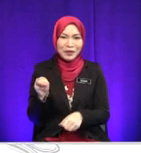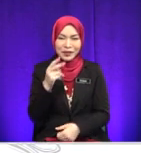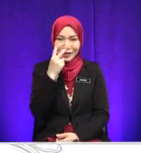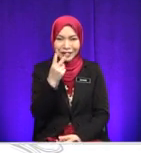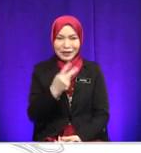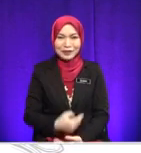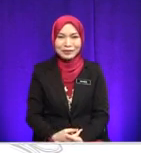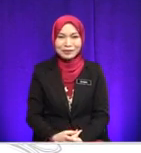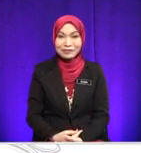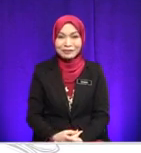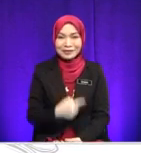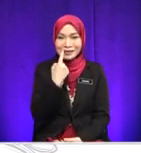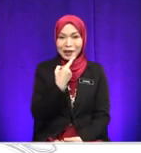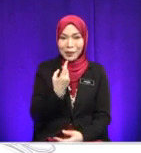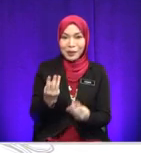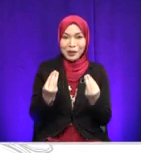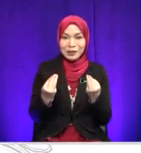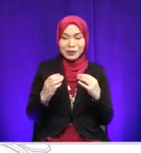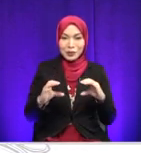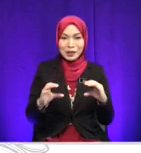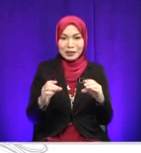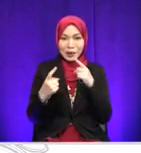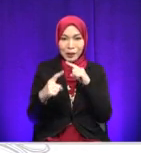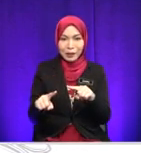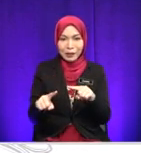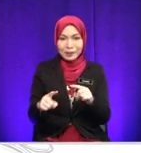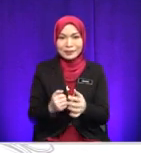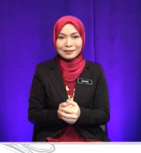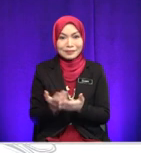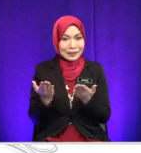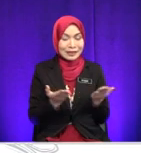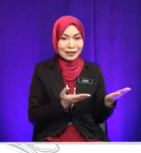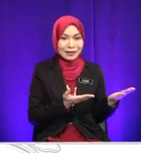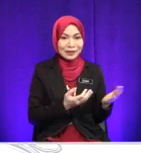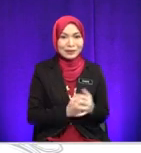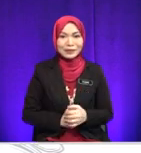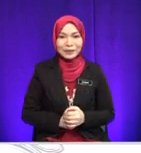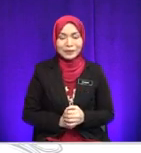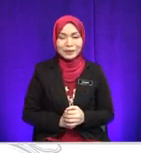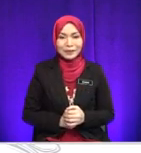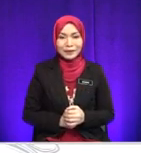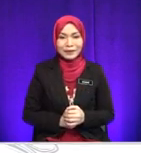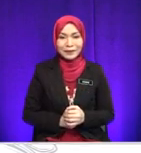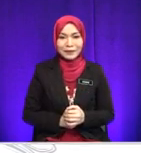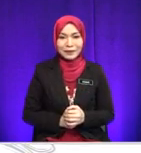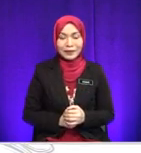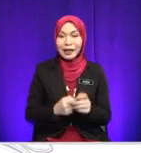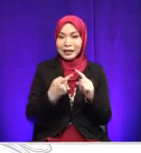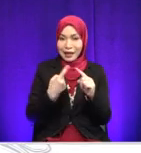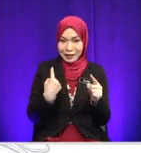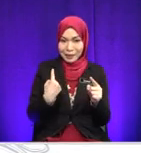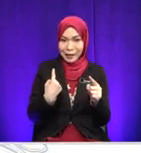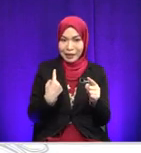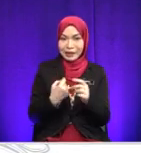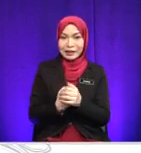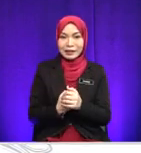Silakan murid. Silakan Afiq. Okey Afiq, silakan dengan jawapan. Baik, berdasarkan carian yang